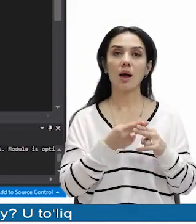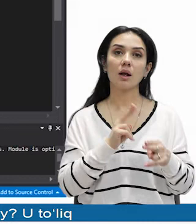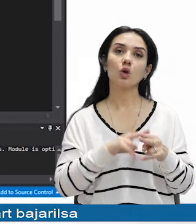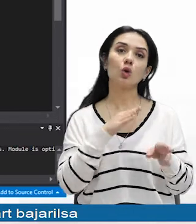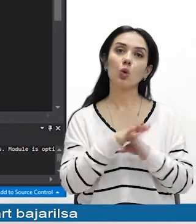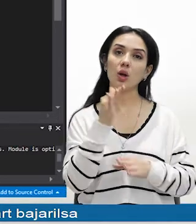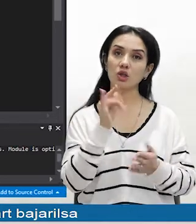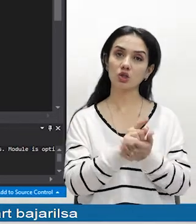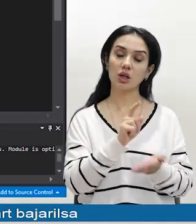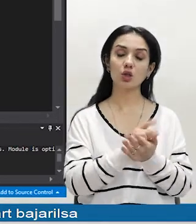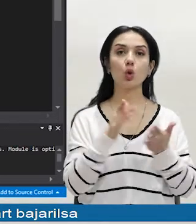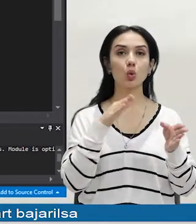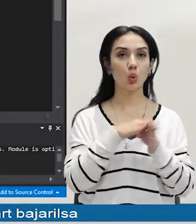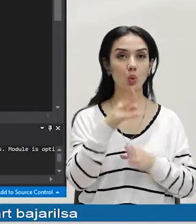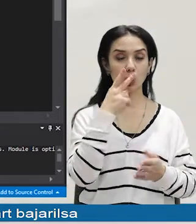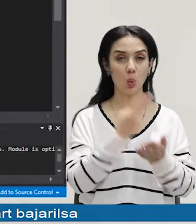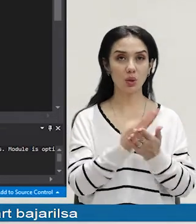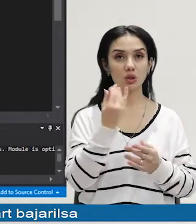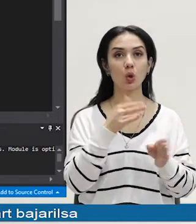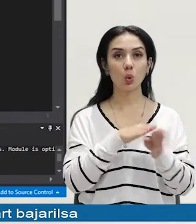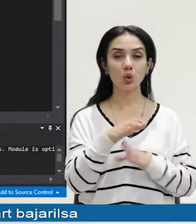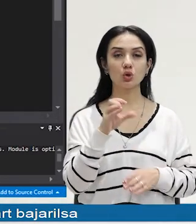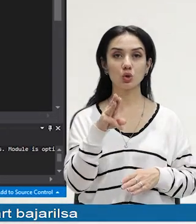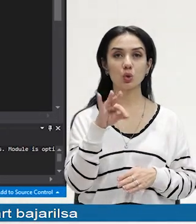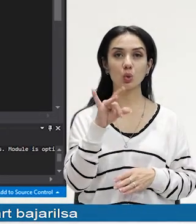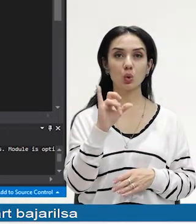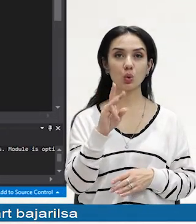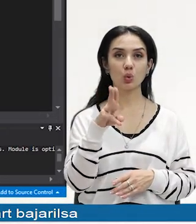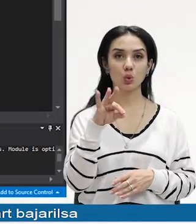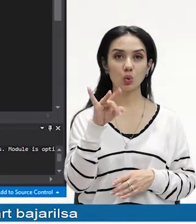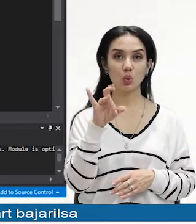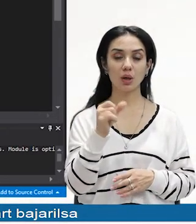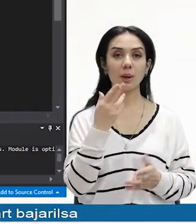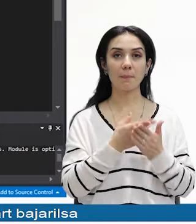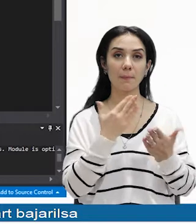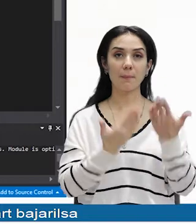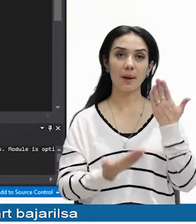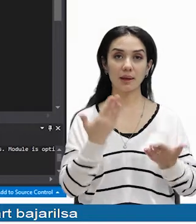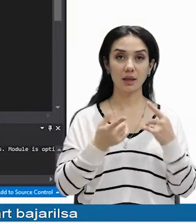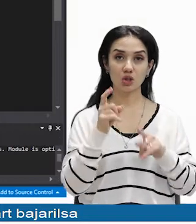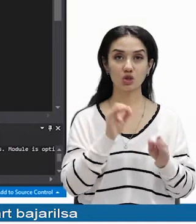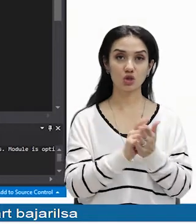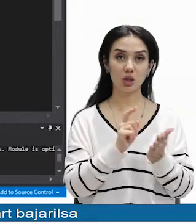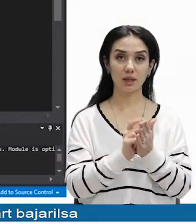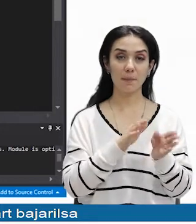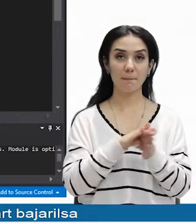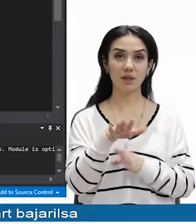sharti, to'liq ko'rinishi, to'liq struktura. U qanaqa bo'ladi? Agar shart bajarilsa,